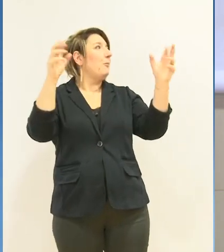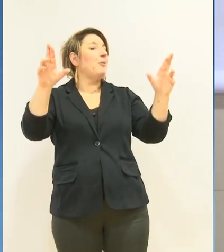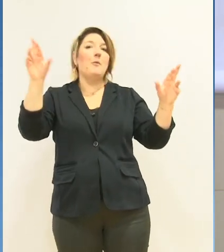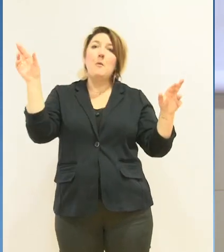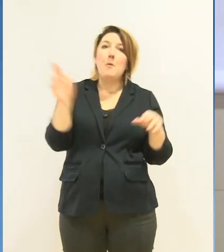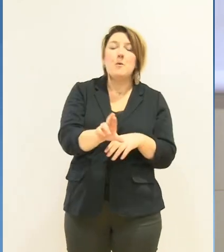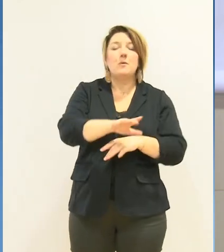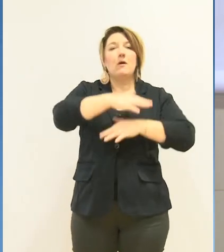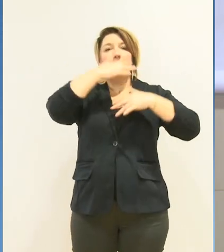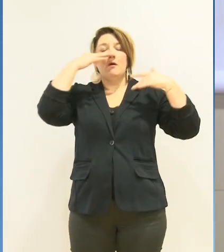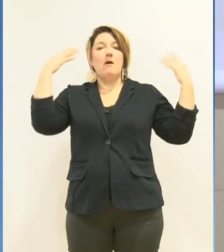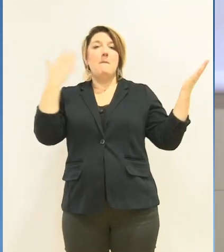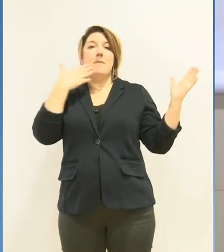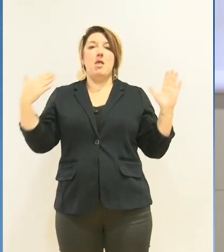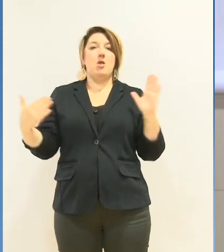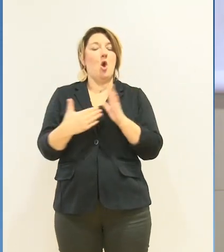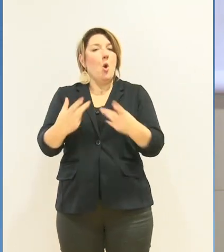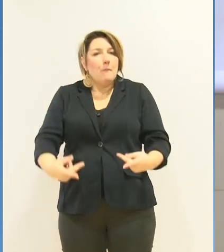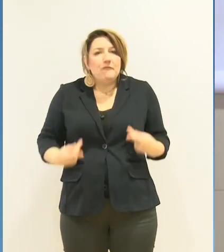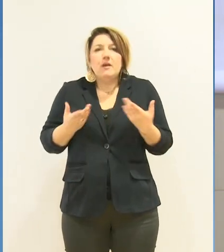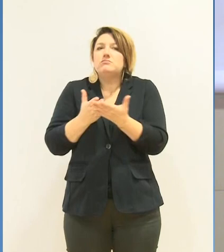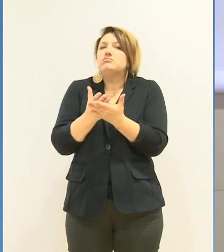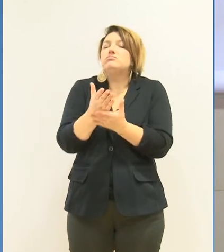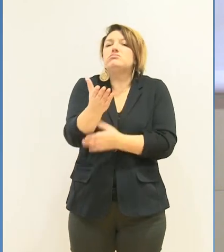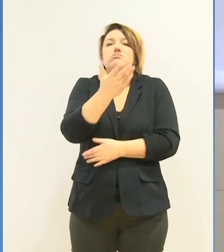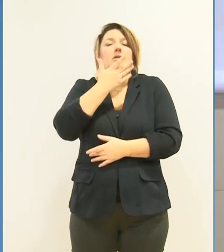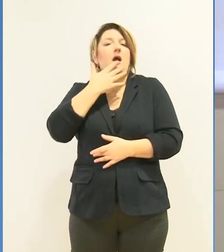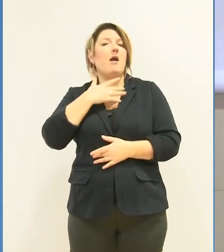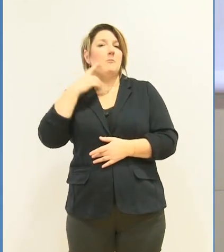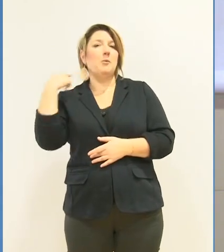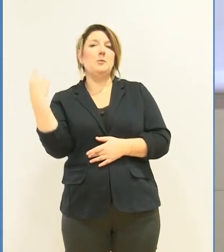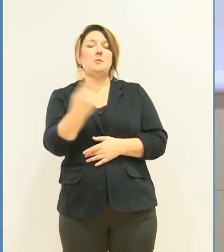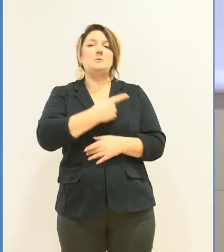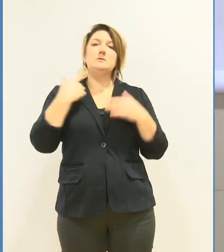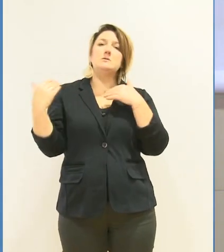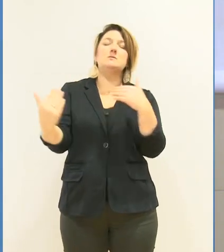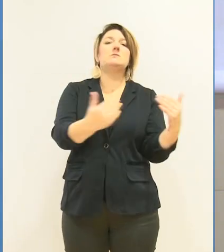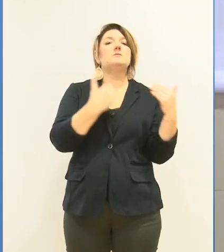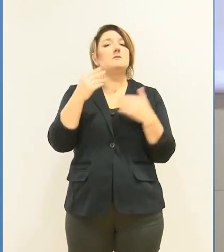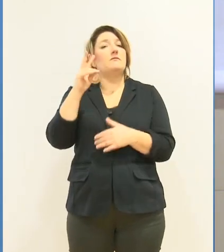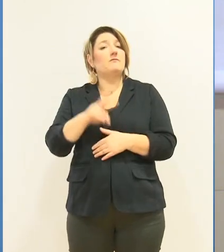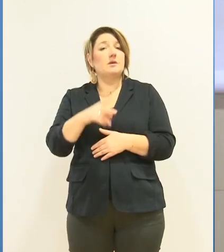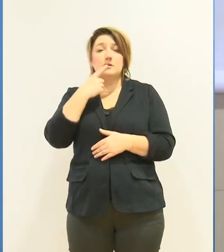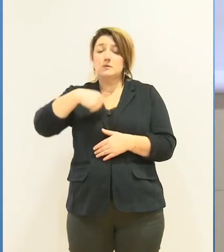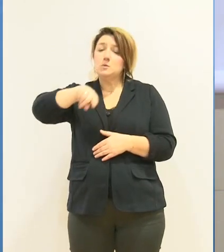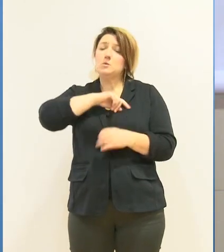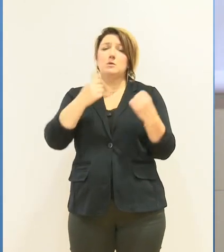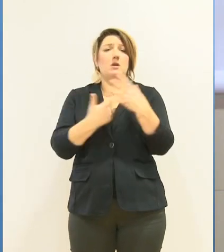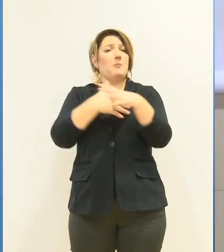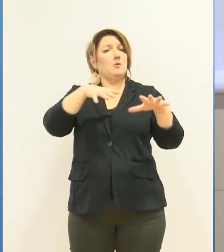et une meilleure qualité de vie pour tous notre cohérence et assumé sur le court terme à l'échelle de la métropole